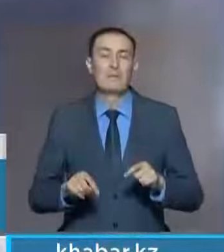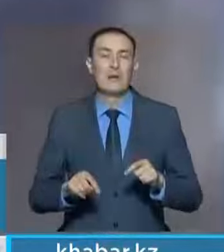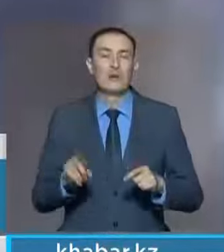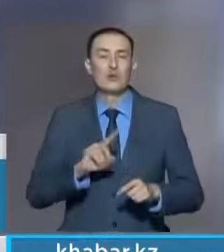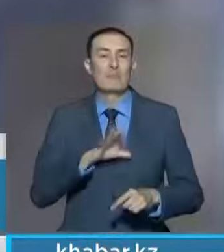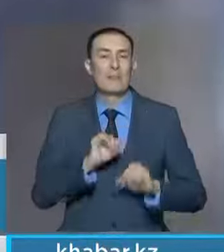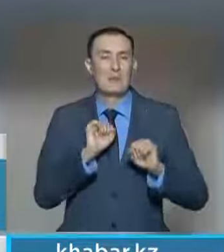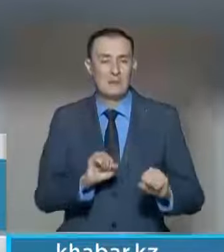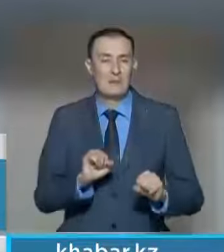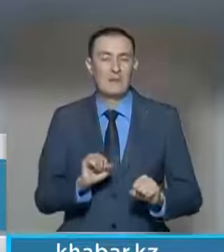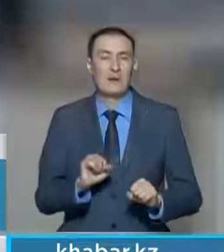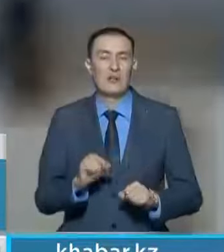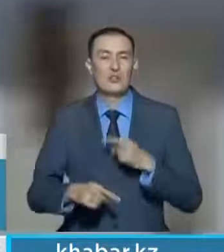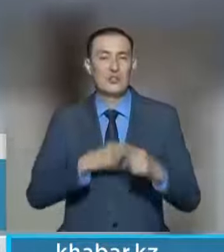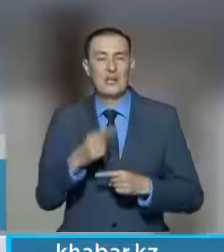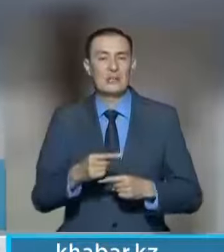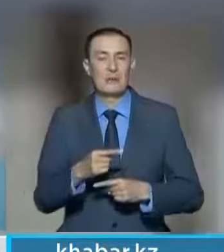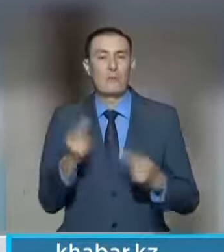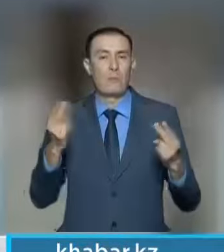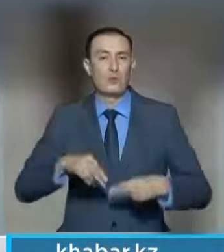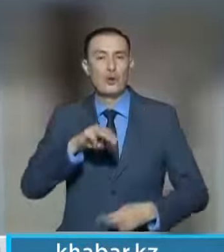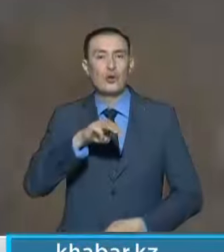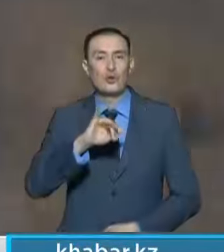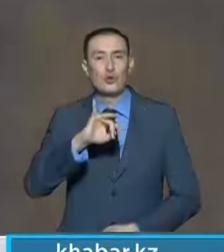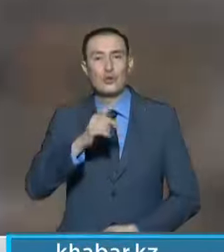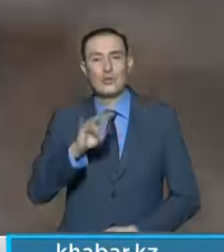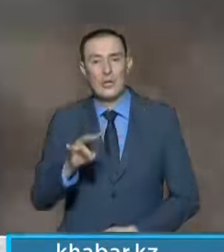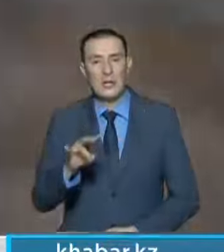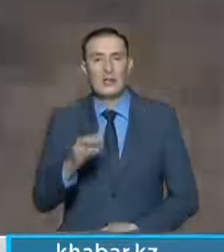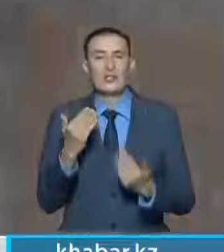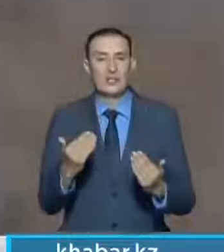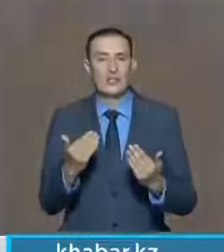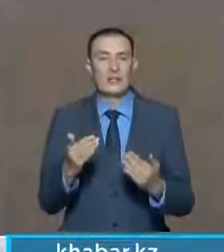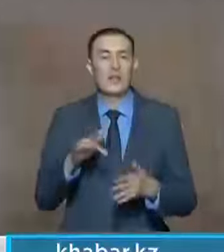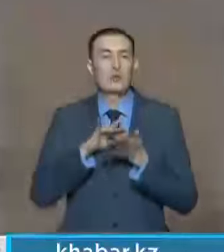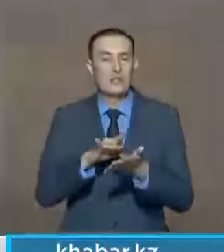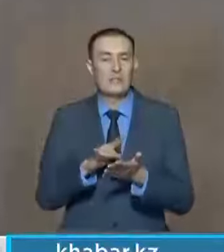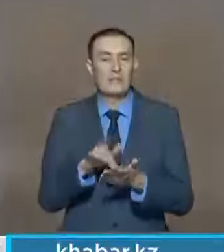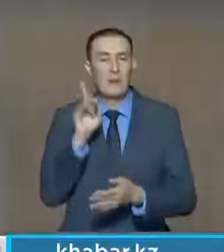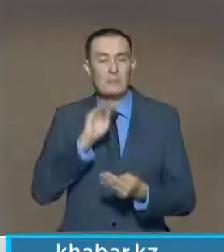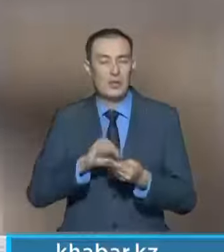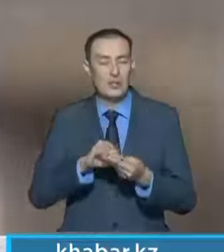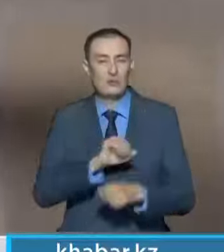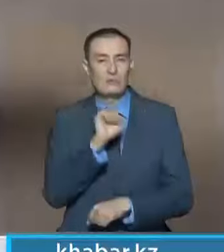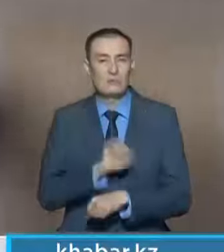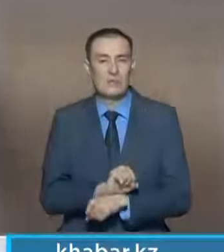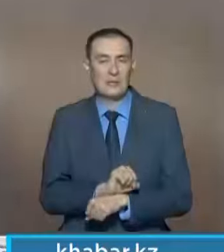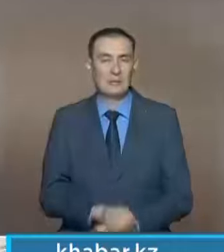целях безопасности проезд через экологический пост Тургенского филиала или Алатауского нацпарка для туристов по-прежнему